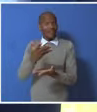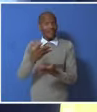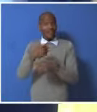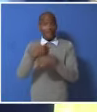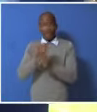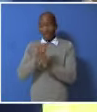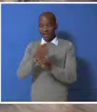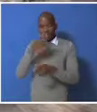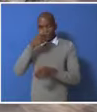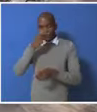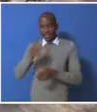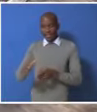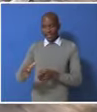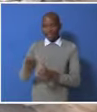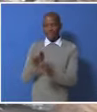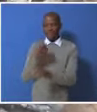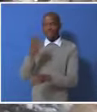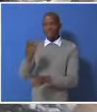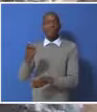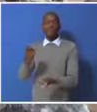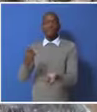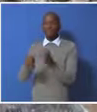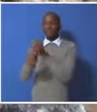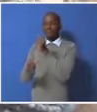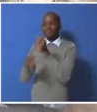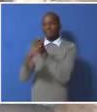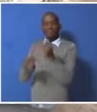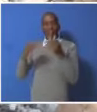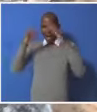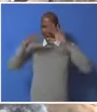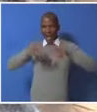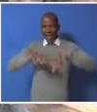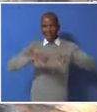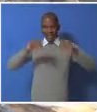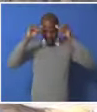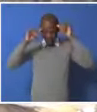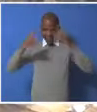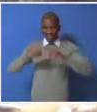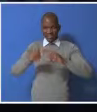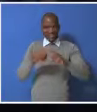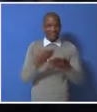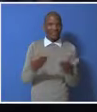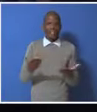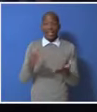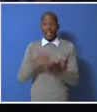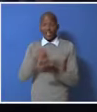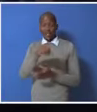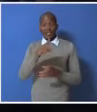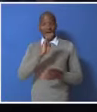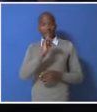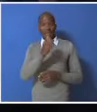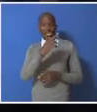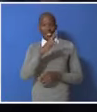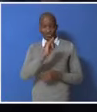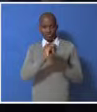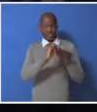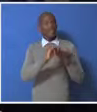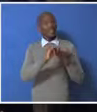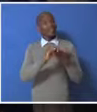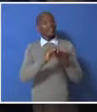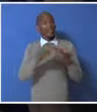yo o diriwang ka by-products tsa diphologolo mme go twe Department of Energy ke yone tlebe e dira jalo. So